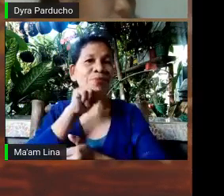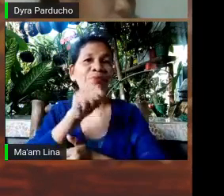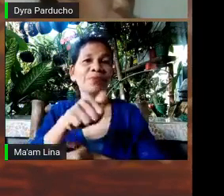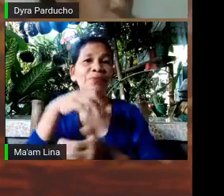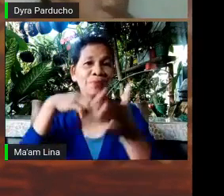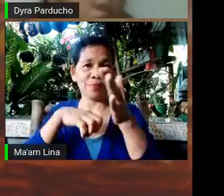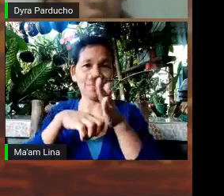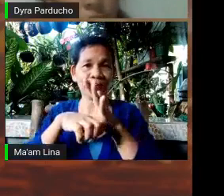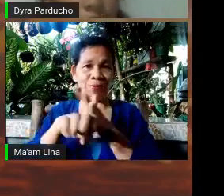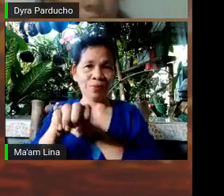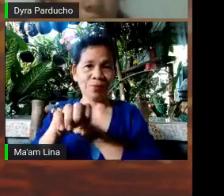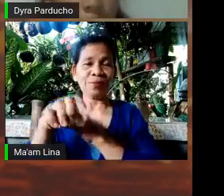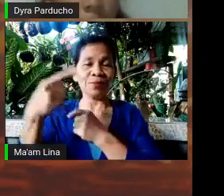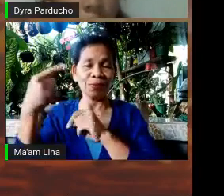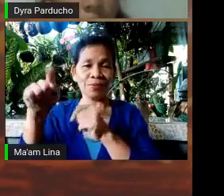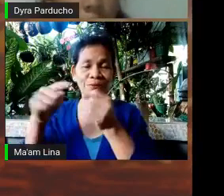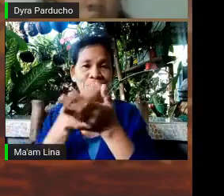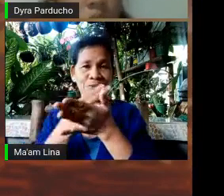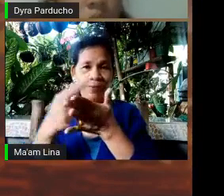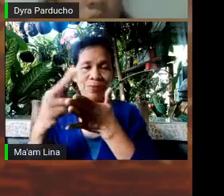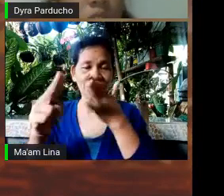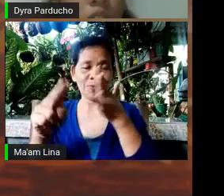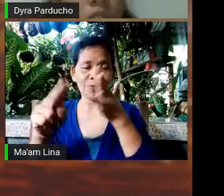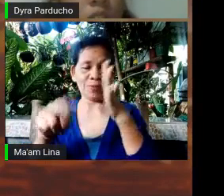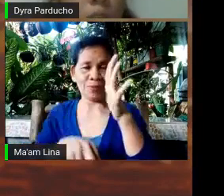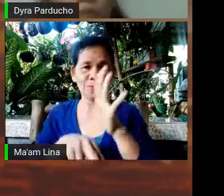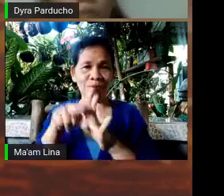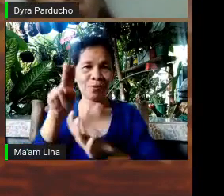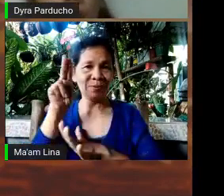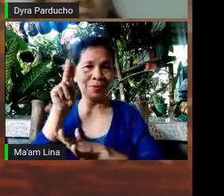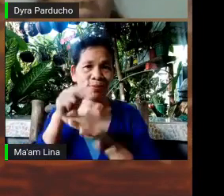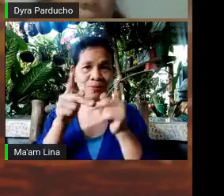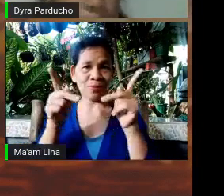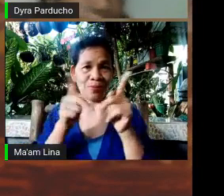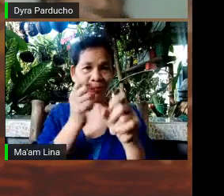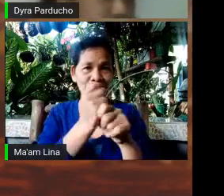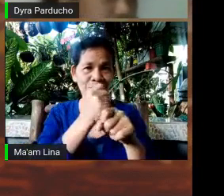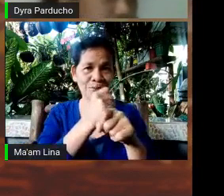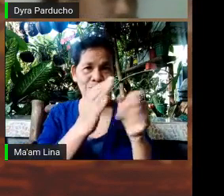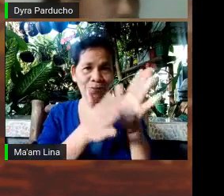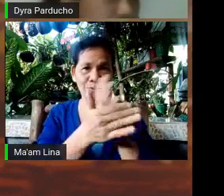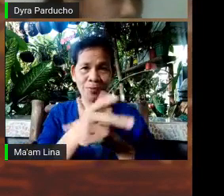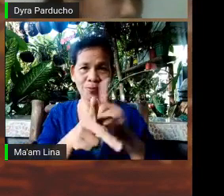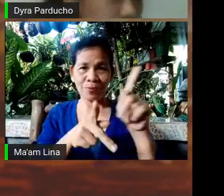isang dahong banal na ginawa ng tao, kundi po doon po